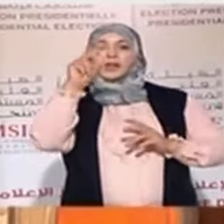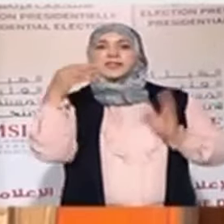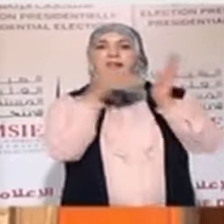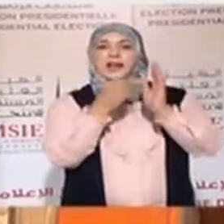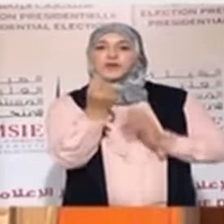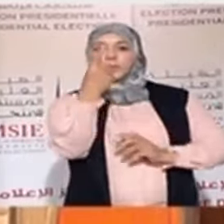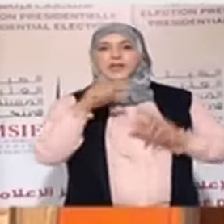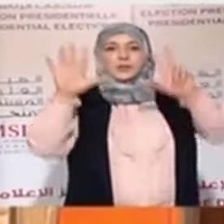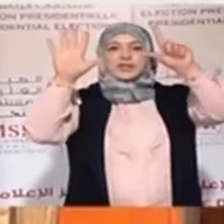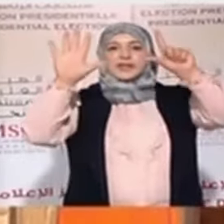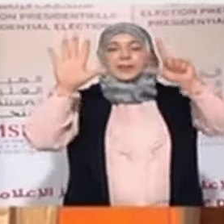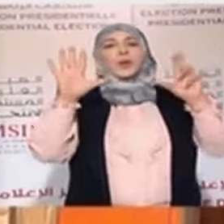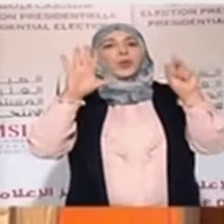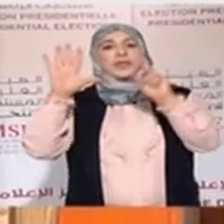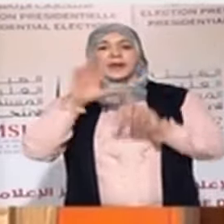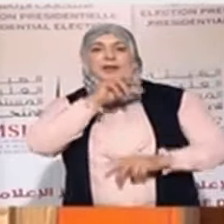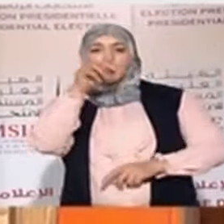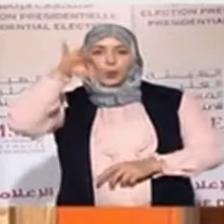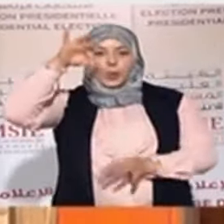34,187 ورقة.